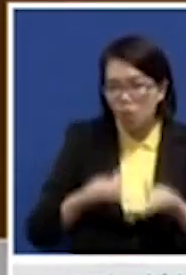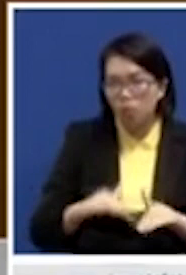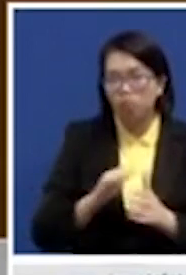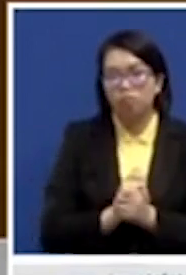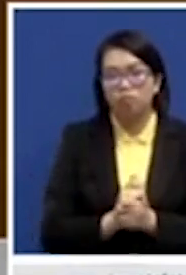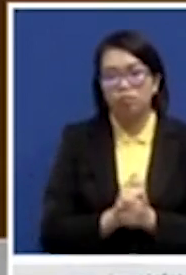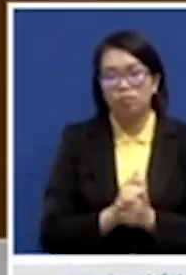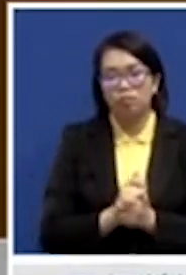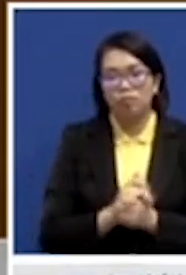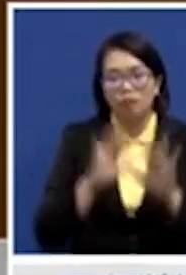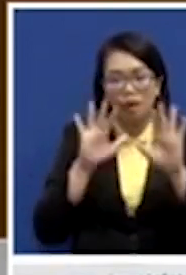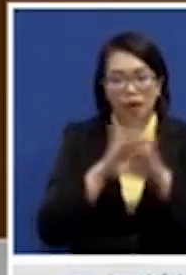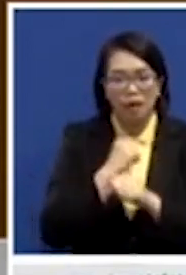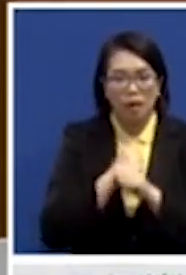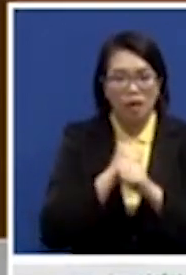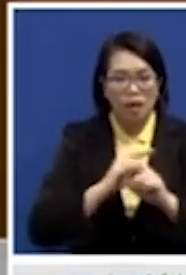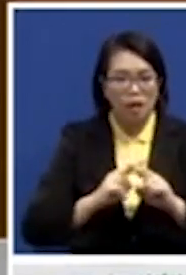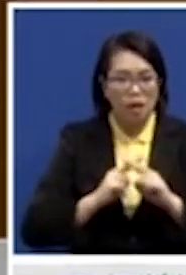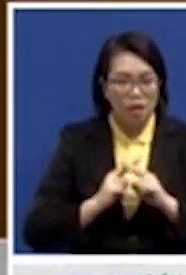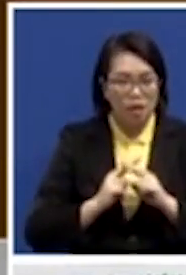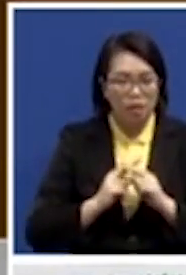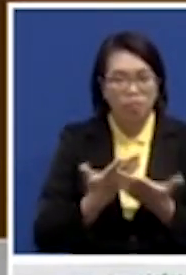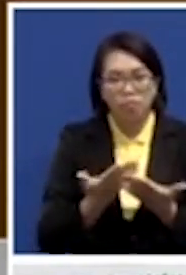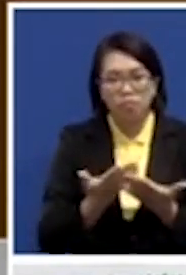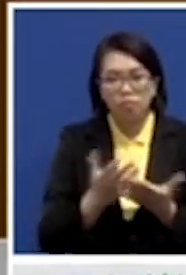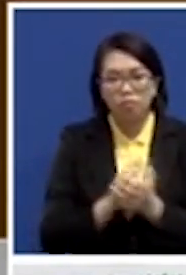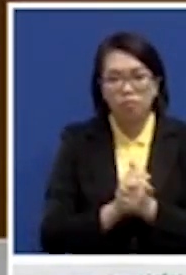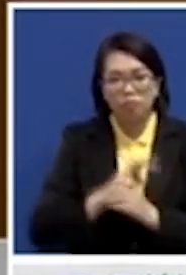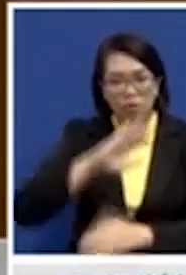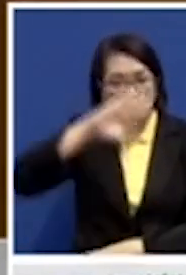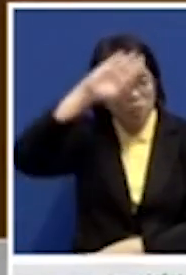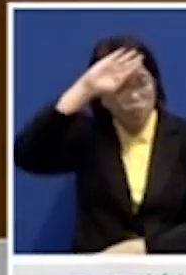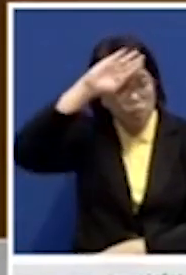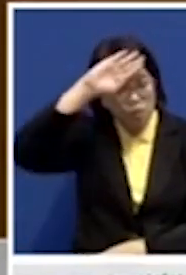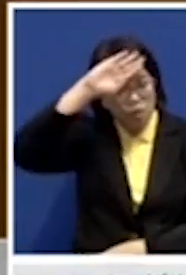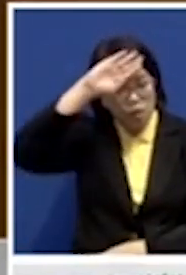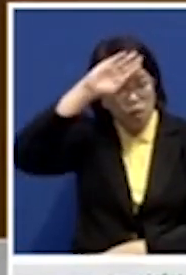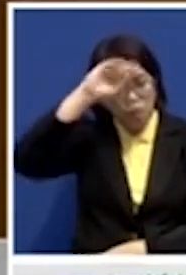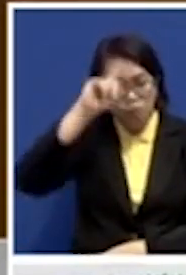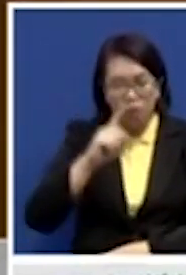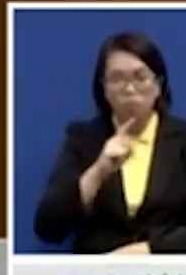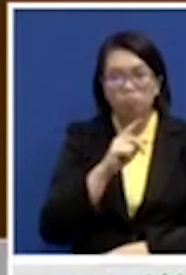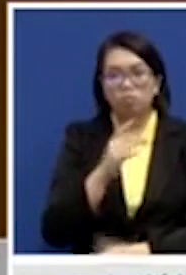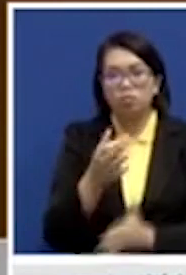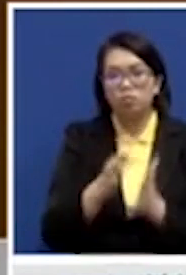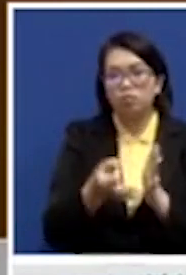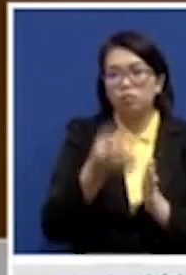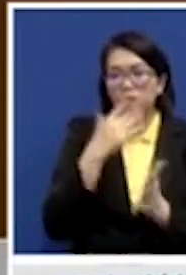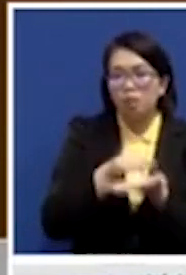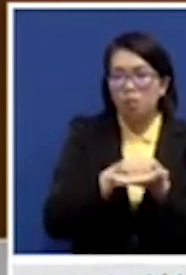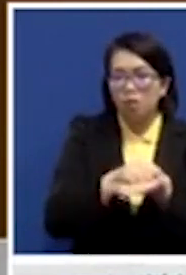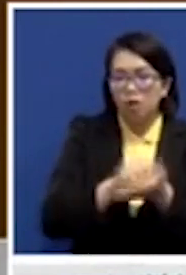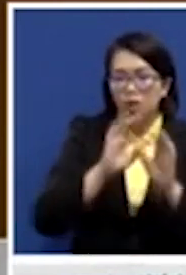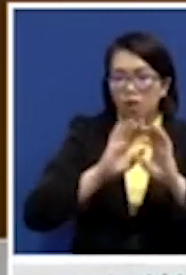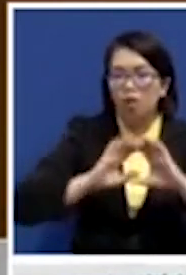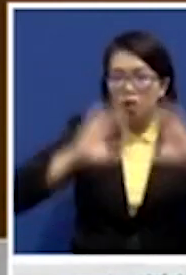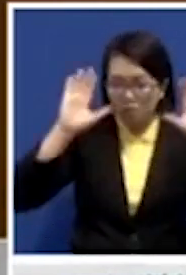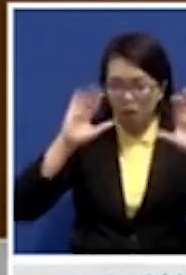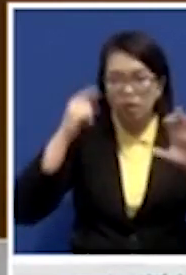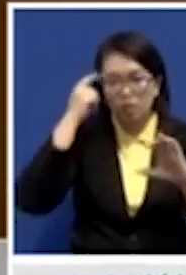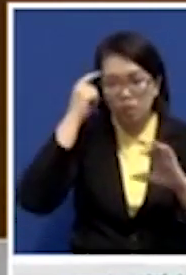ลดความหนาแน่นของผู้ป่วยที่จำเป็นต้องไปรับการบริการจากภาครัฐ